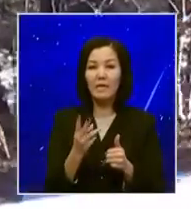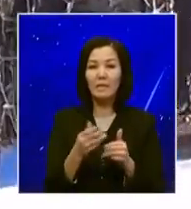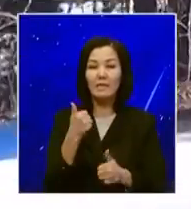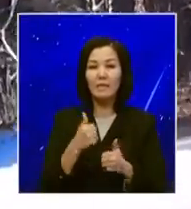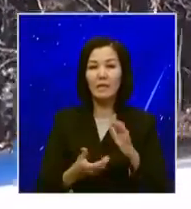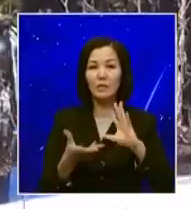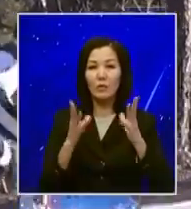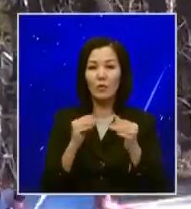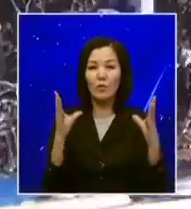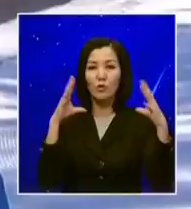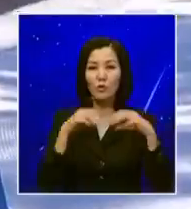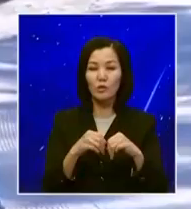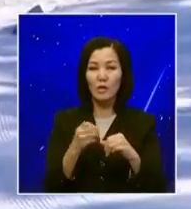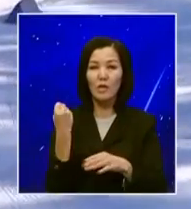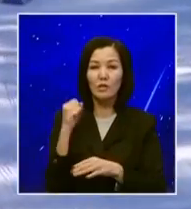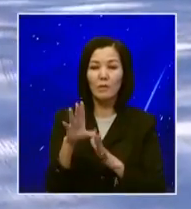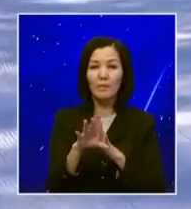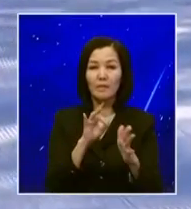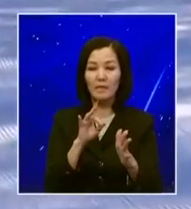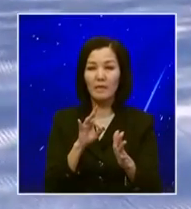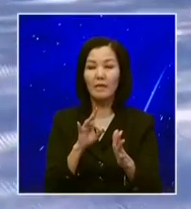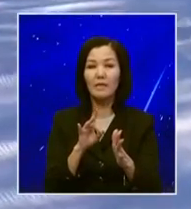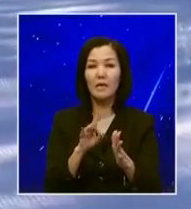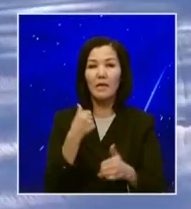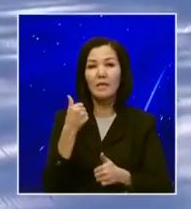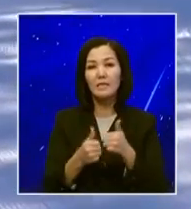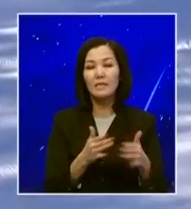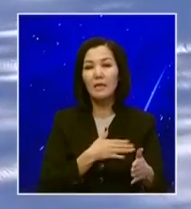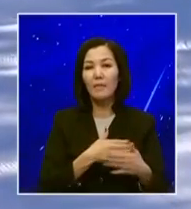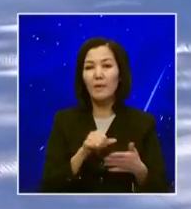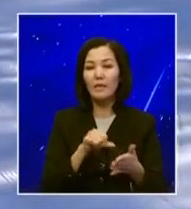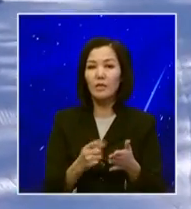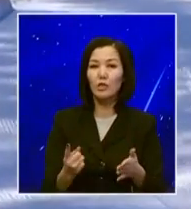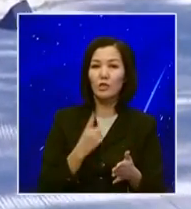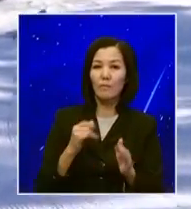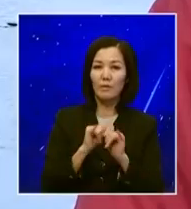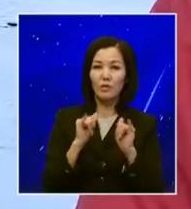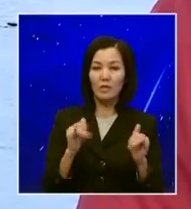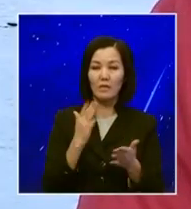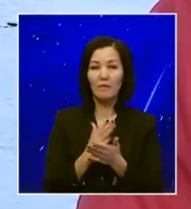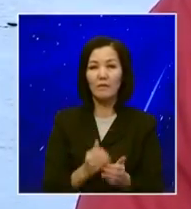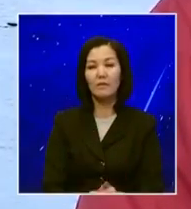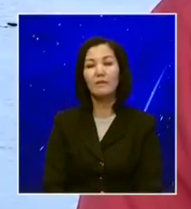бойынша нәтиже шығып жеңімпаз анықталады. Спортшылар бұл сында да барын салып шеберлігін жетілдіріп жатыр.